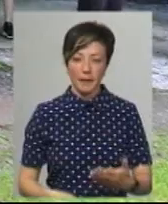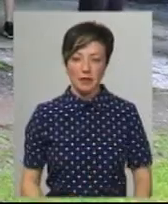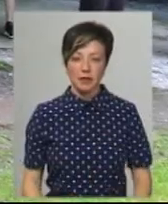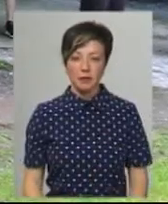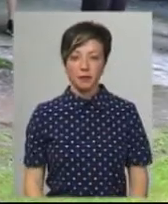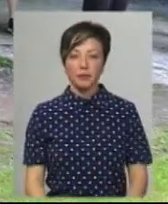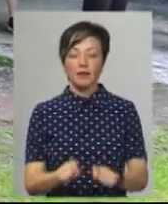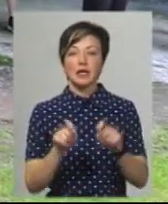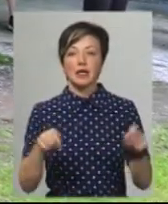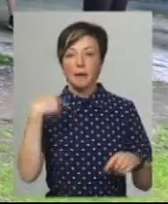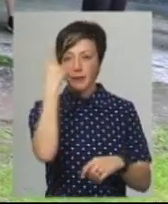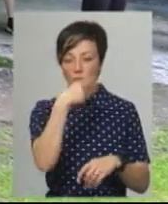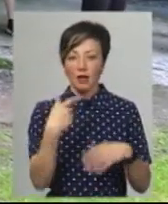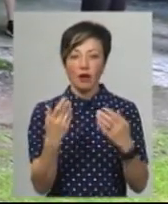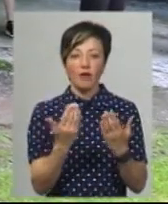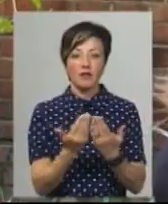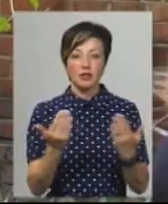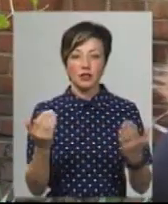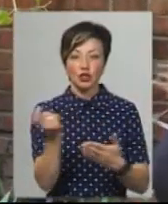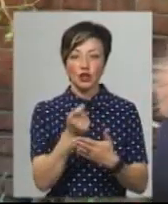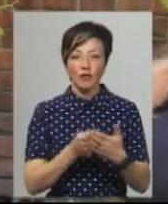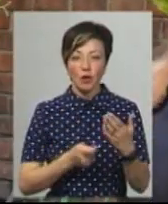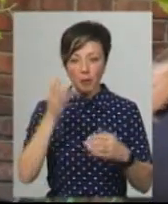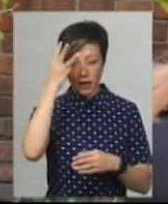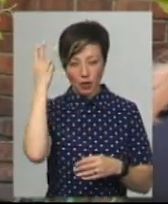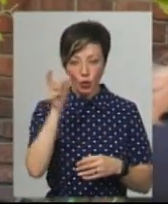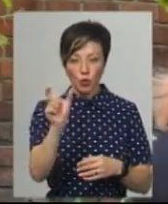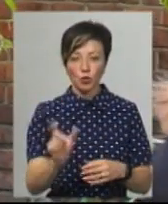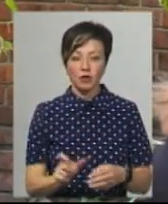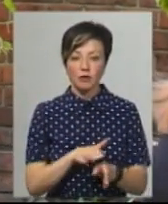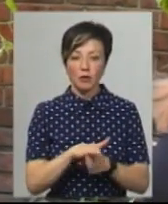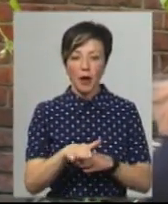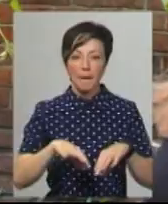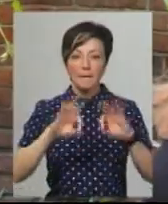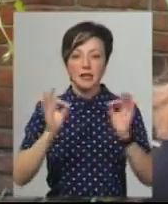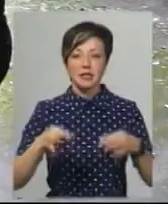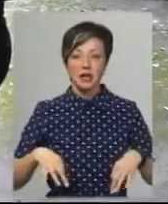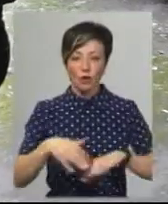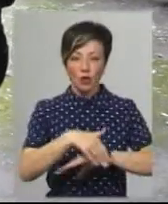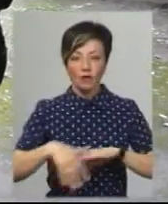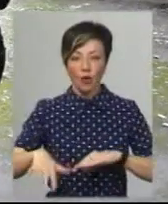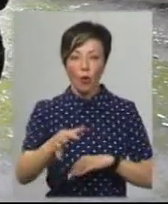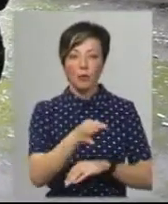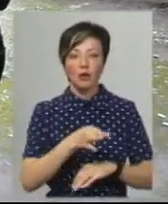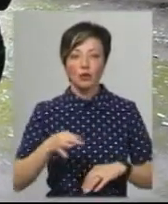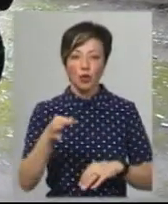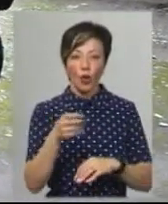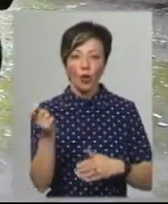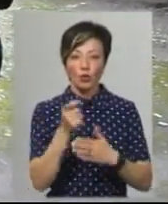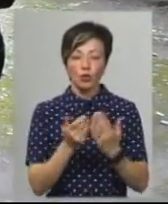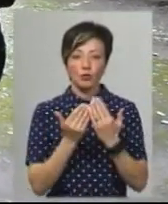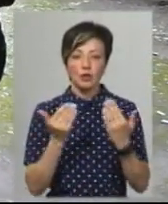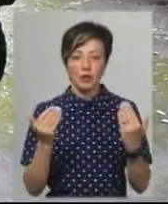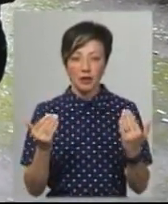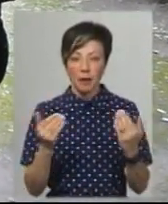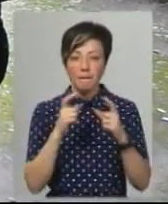Відкриття персональної виставки живопису хмельницького художника Володимира Карвасарного відбувається в мистецькому дворику обласного художнього музею. Маски знімають лише спікери,